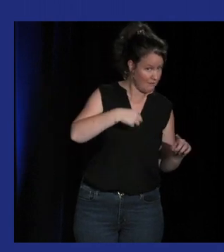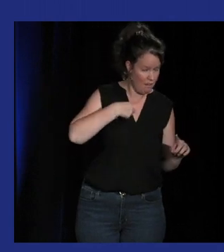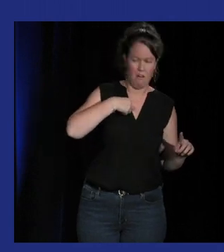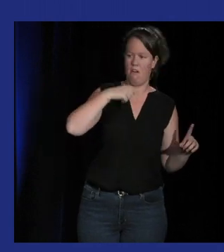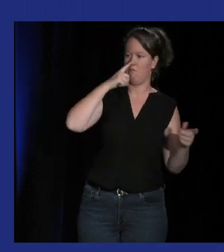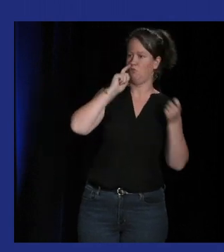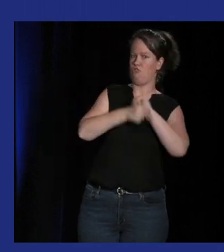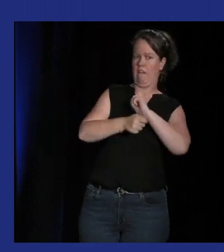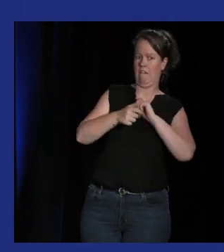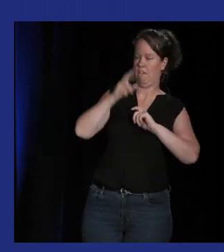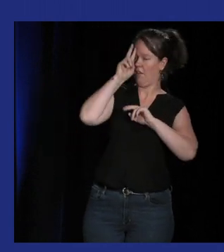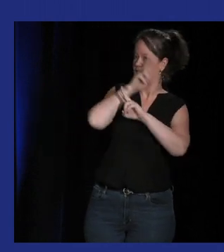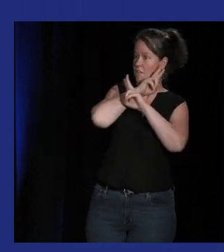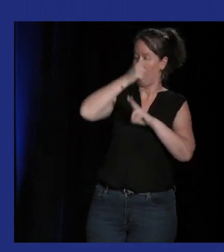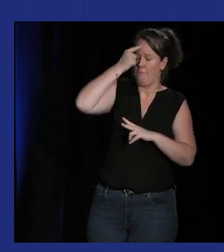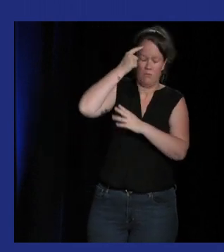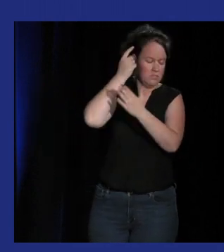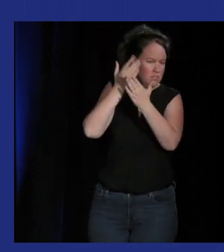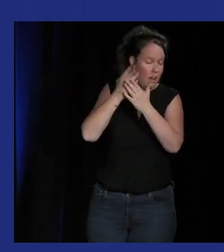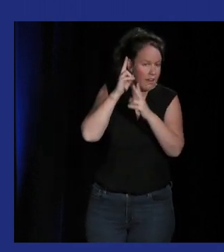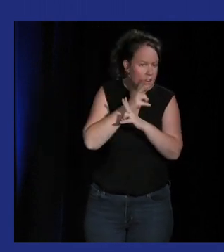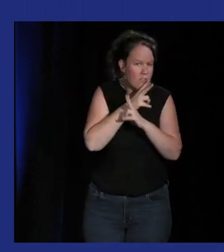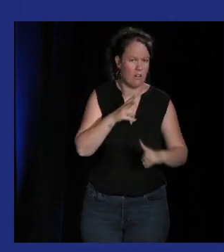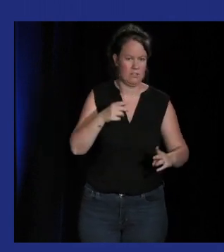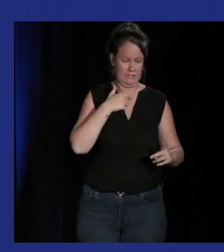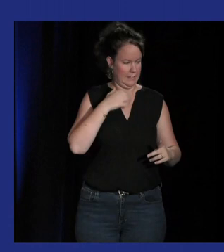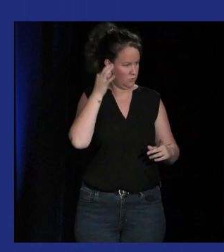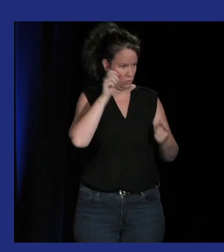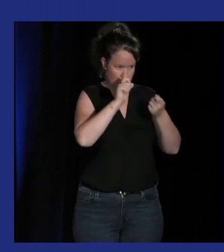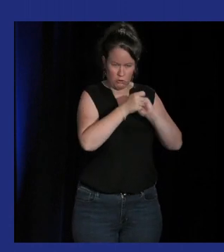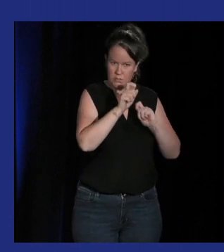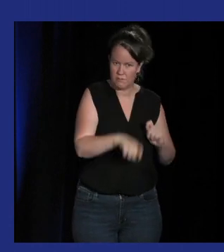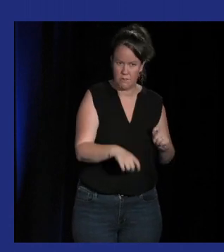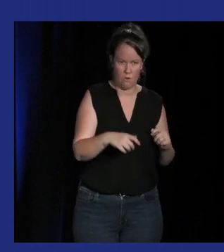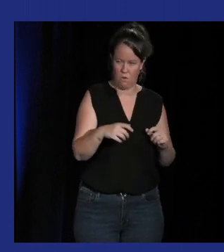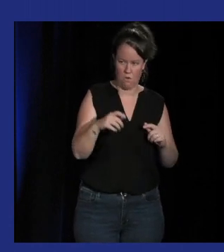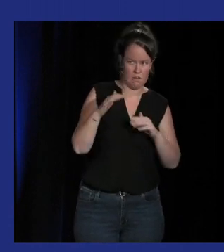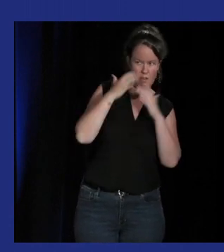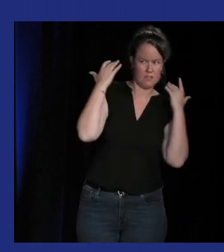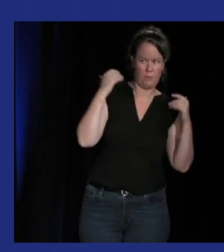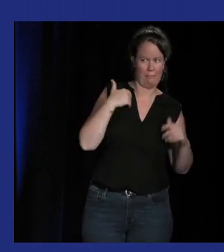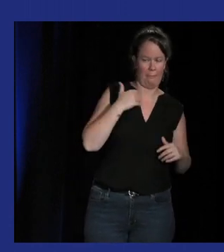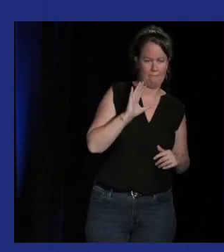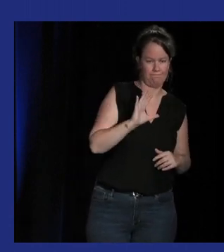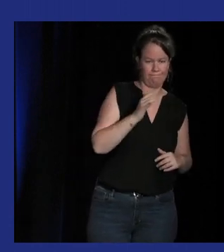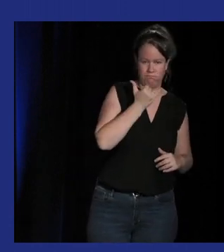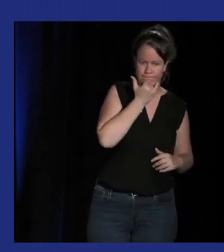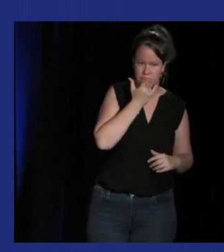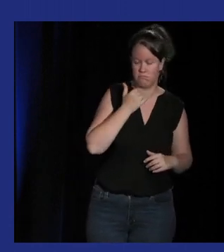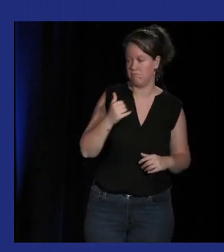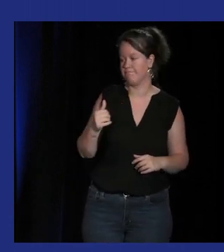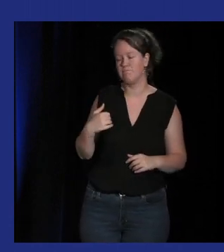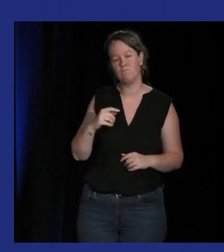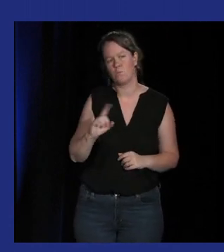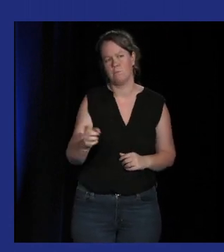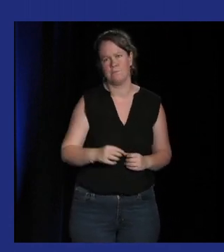des cas où tu sais que le 11 design a pu inspirer une partie de la musique non non il y a pas eu de trucs comme ça mais je pense que c'est